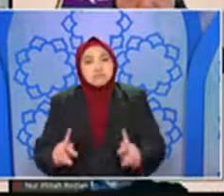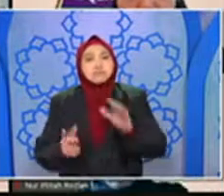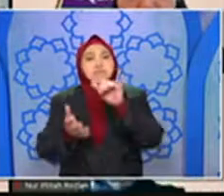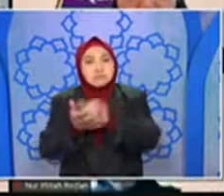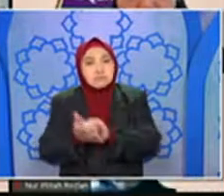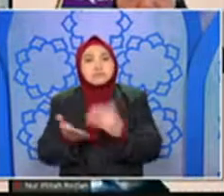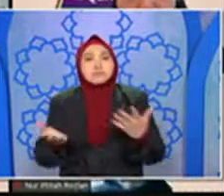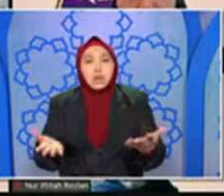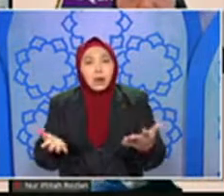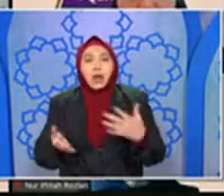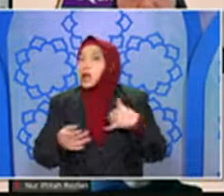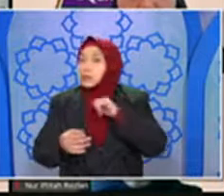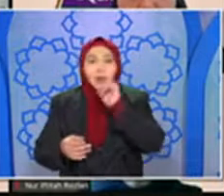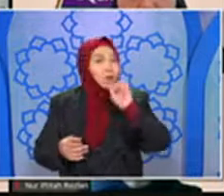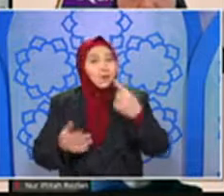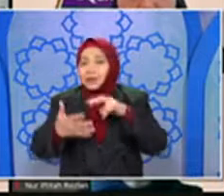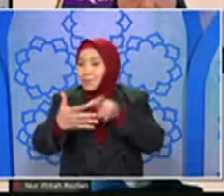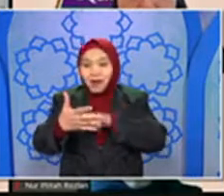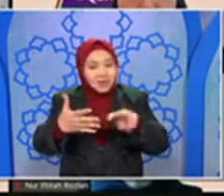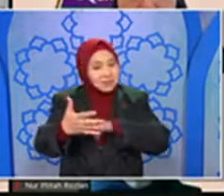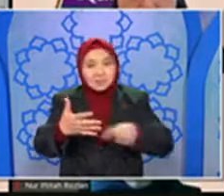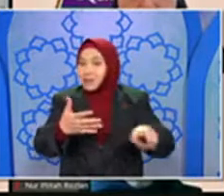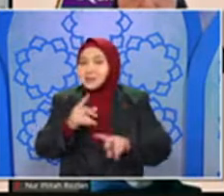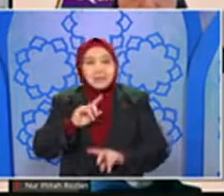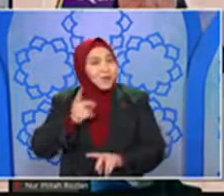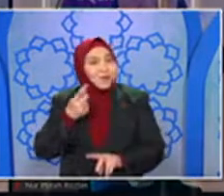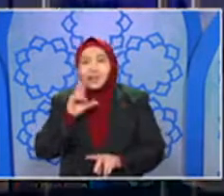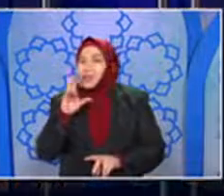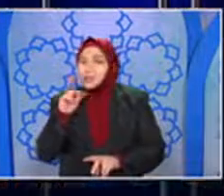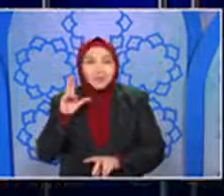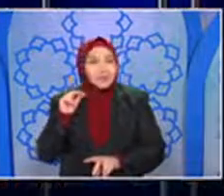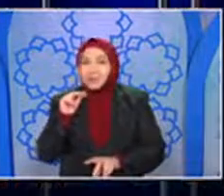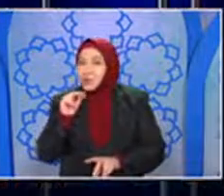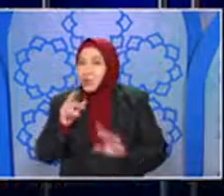sekalian, dia bukan sekadar bacaan, bukan sekadar